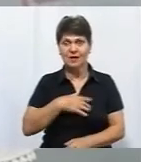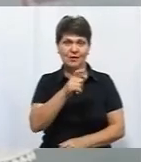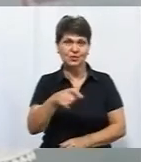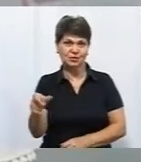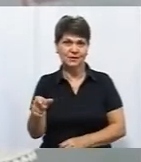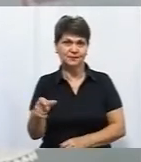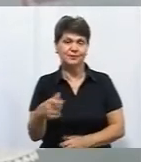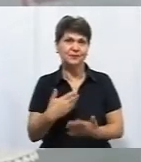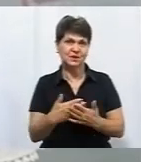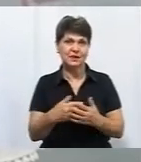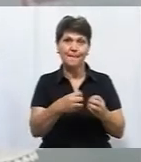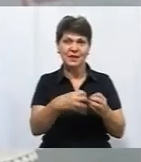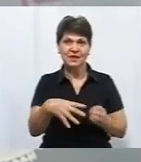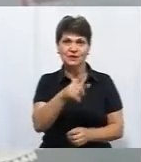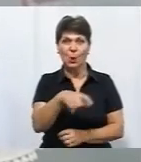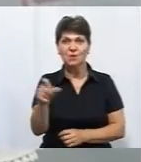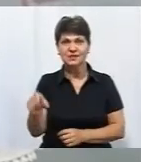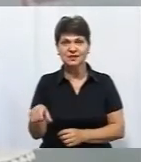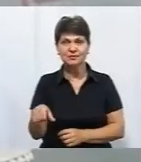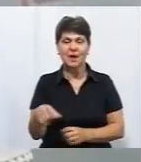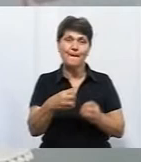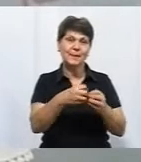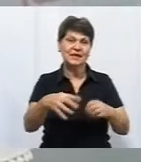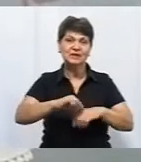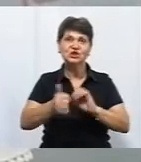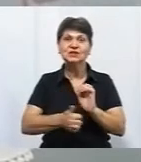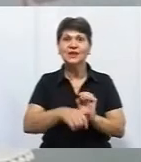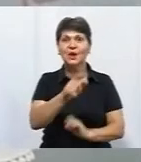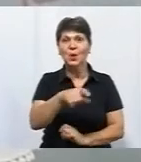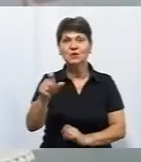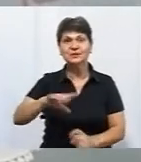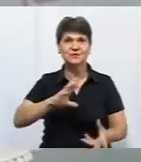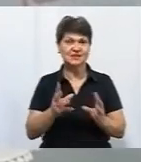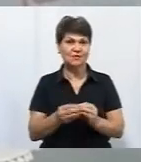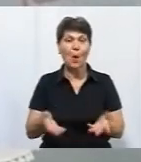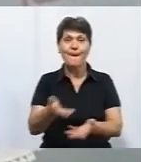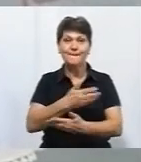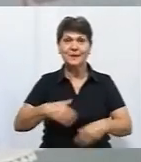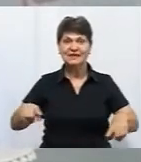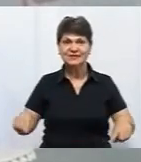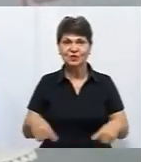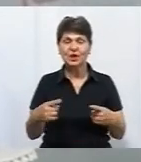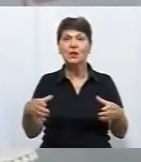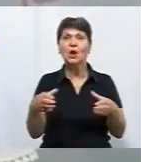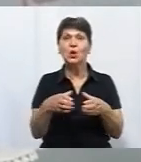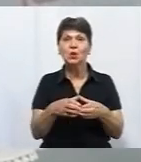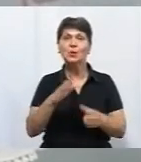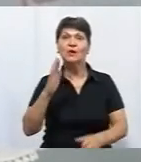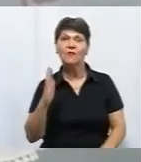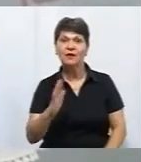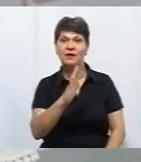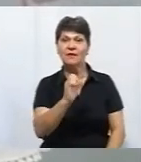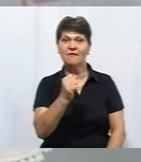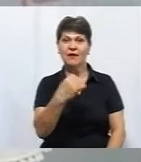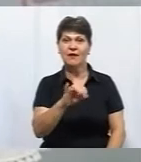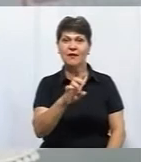близько 15 осіб, десь 15-16 осіб було всього. Ми створили групу у Вайбері для того, щоб